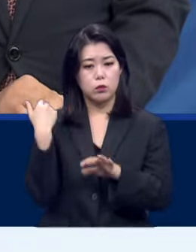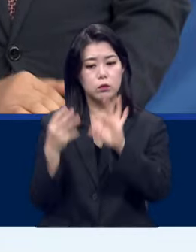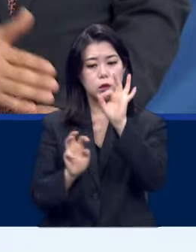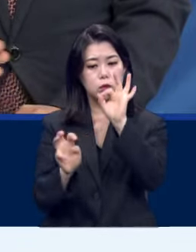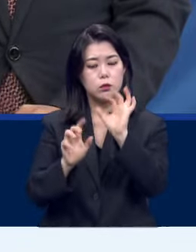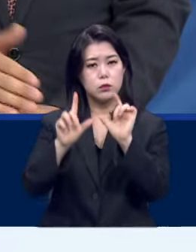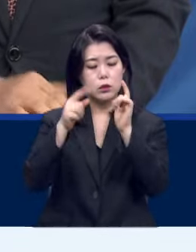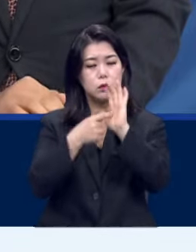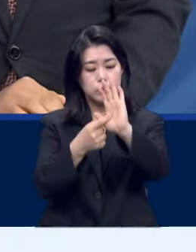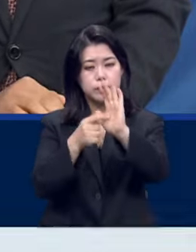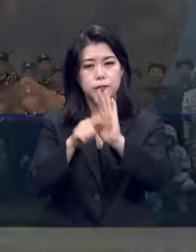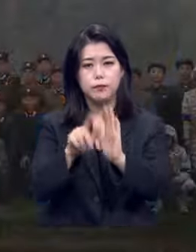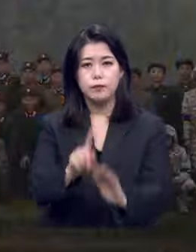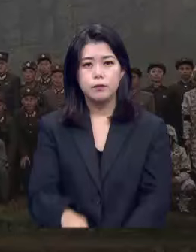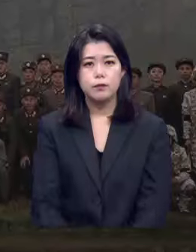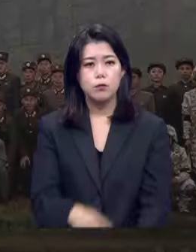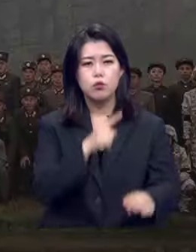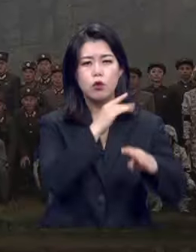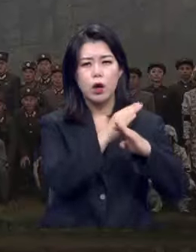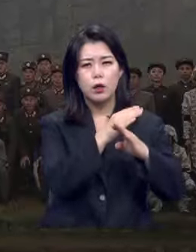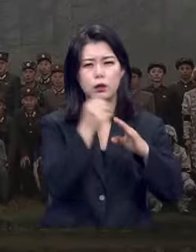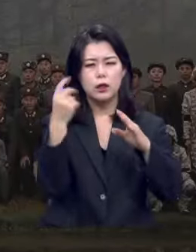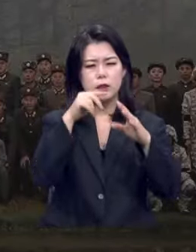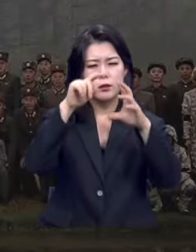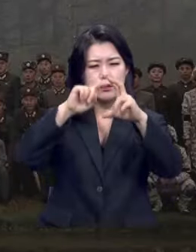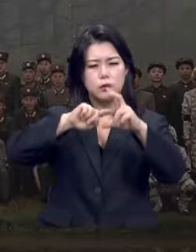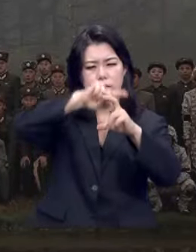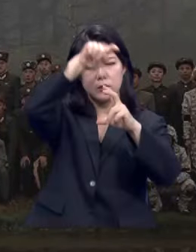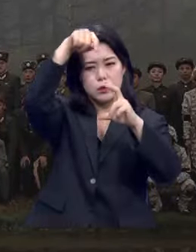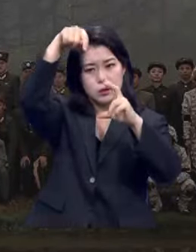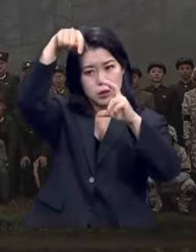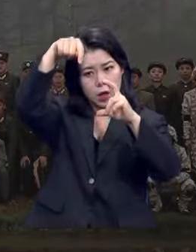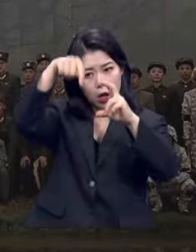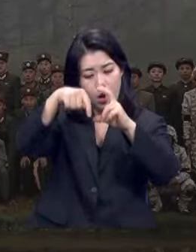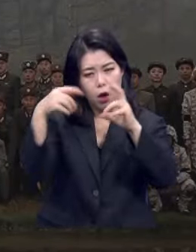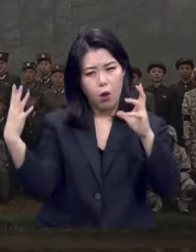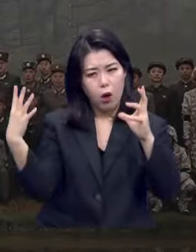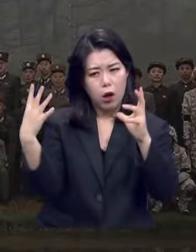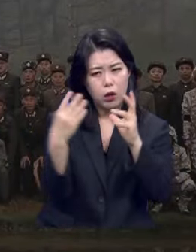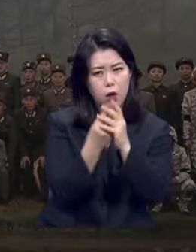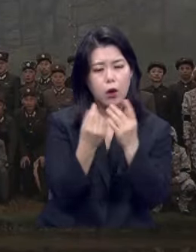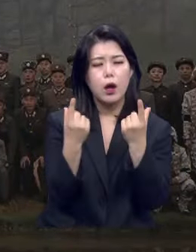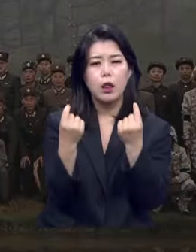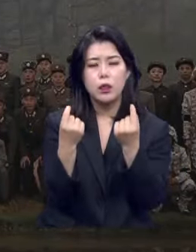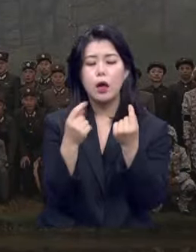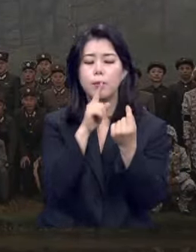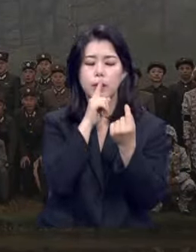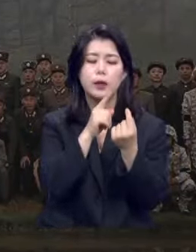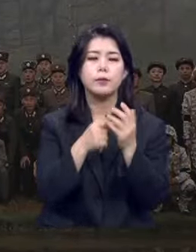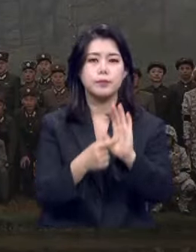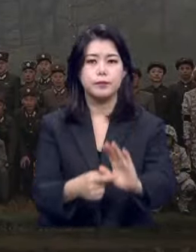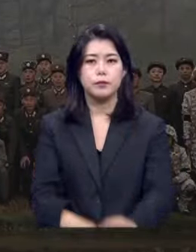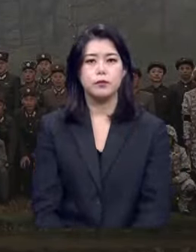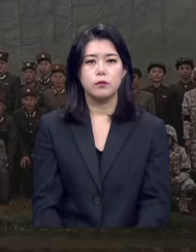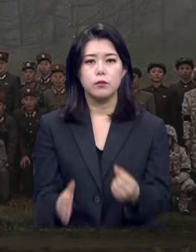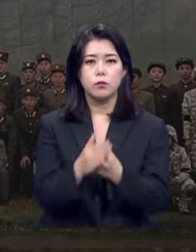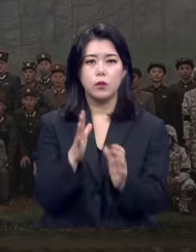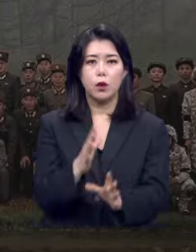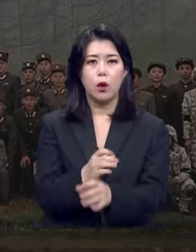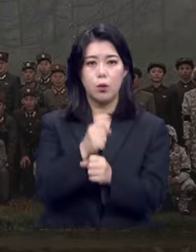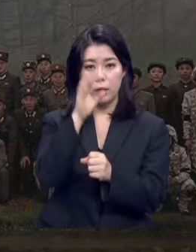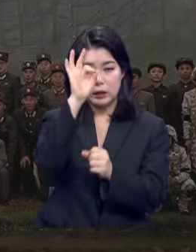하는 과정에서 북한이 기권 재진입 기술에 거의 완성 단계에 도달했다 확인을 좀 해 줬거든요 그런 걸 종합을 해 봤을